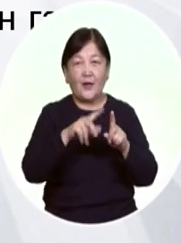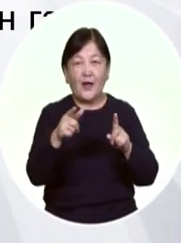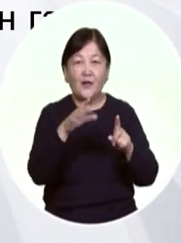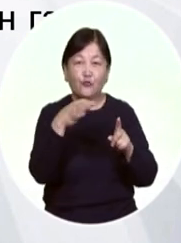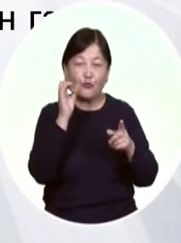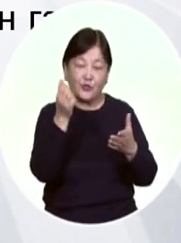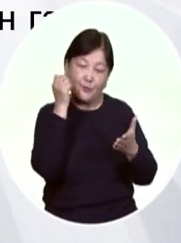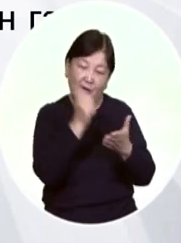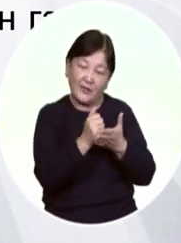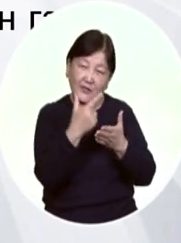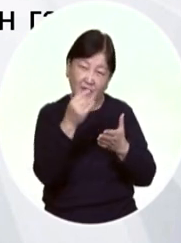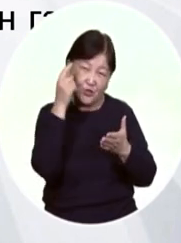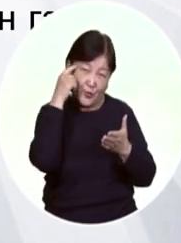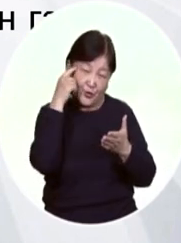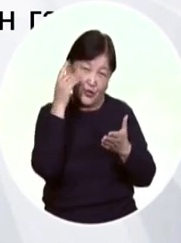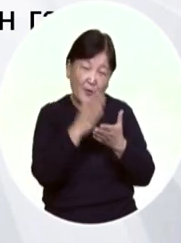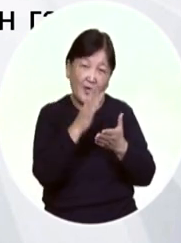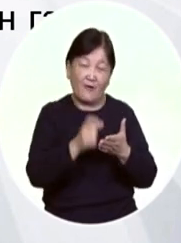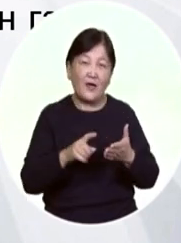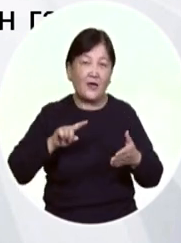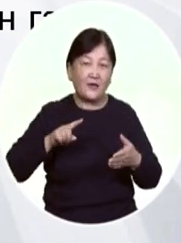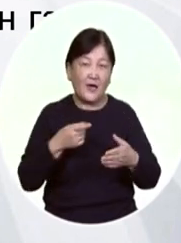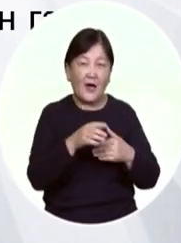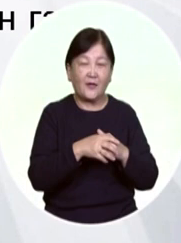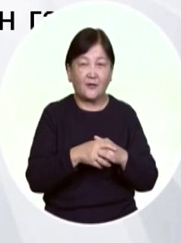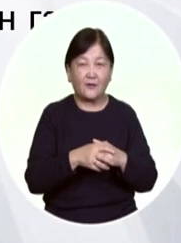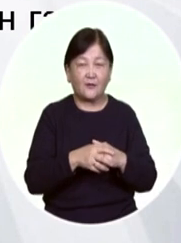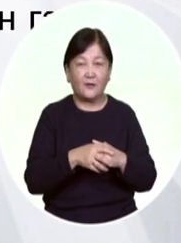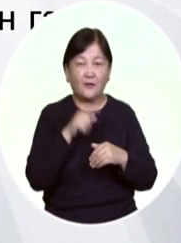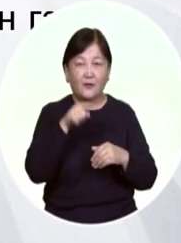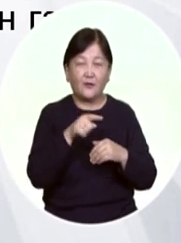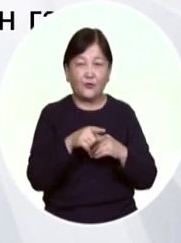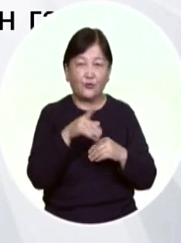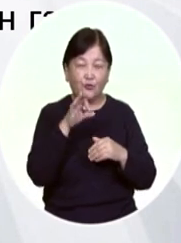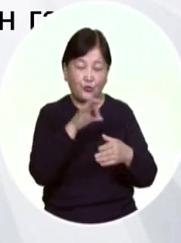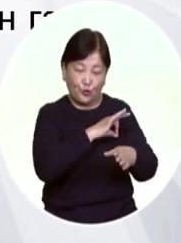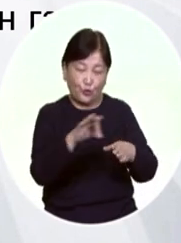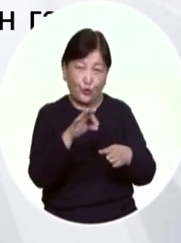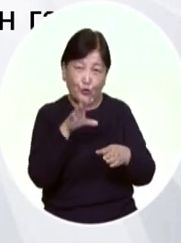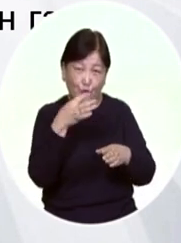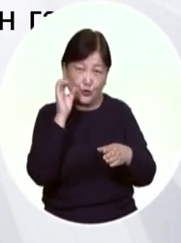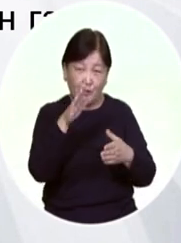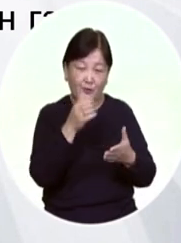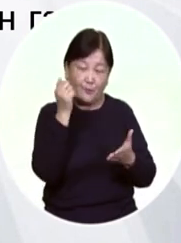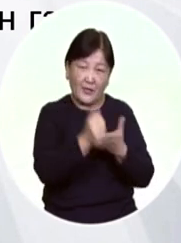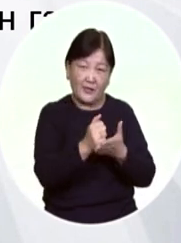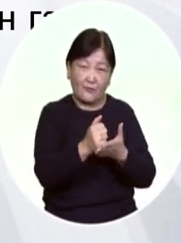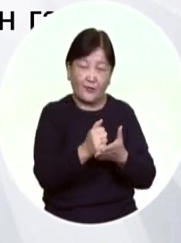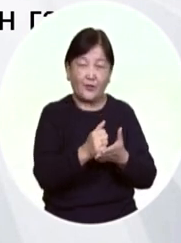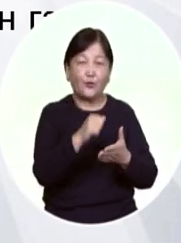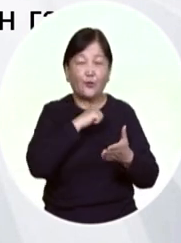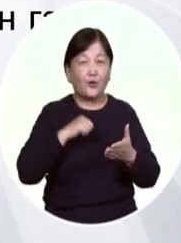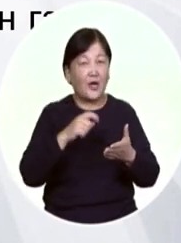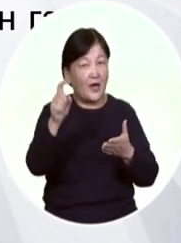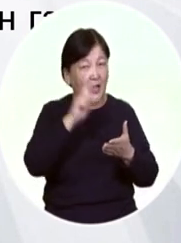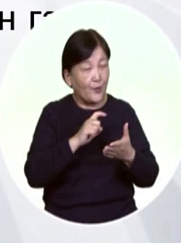гэж төсөөлж байна вэ? Яагаад энэ төслийг батлах болов гэж өөрийн хариултын